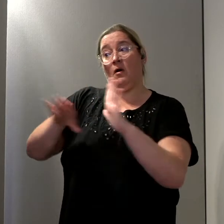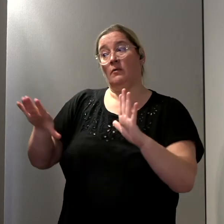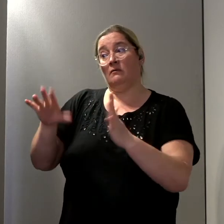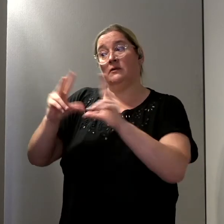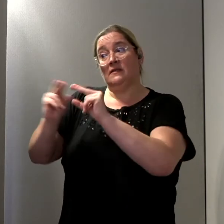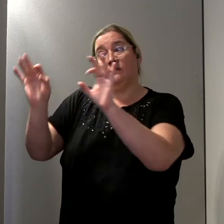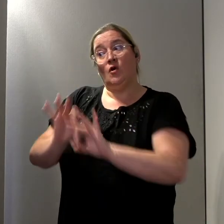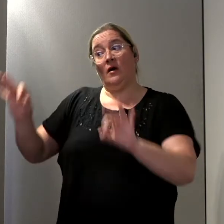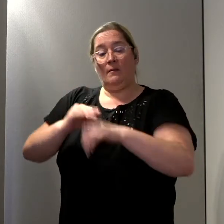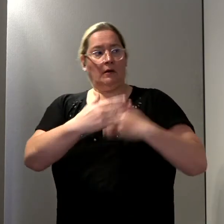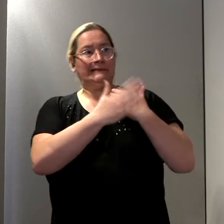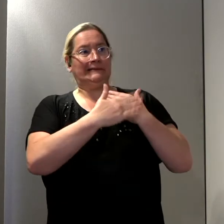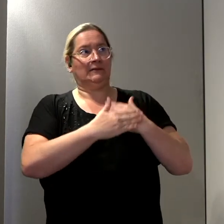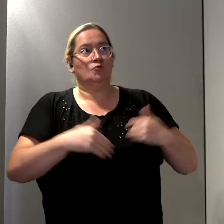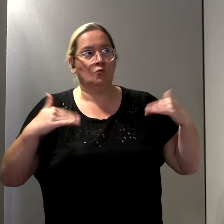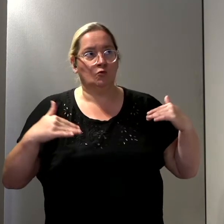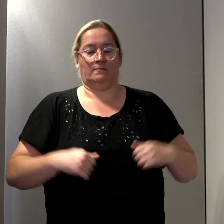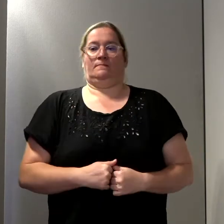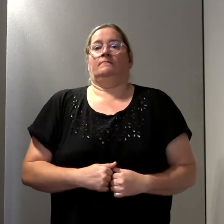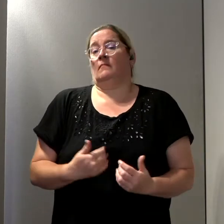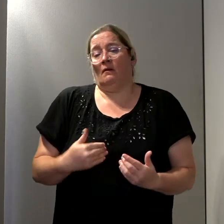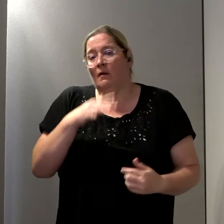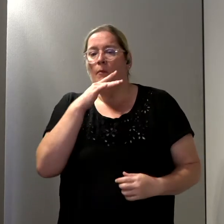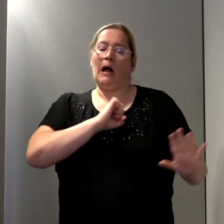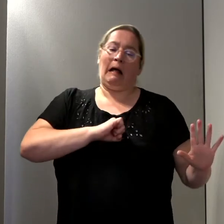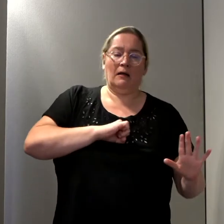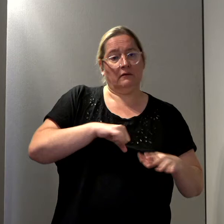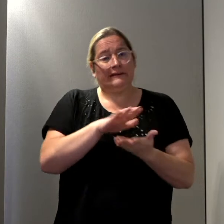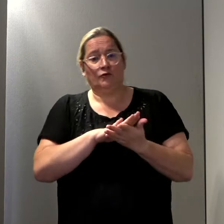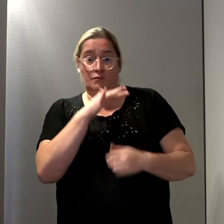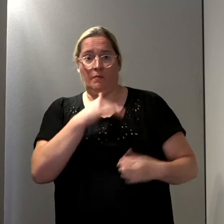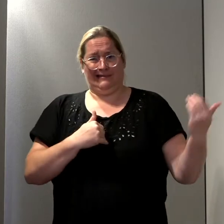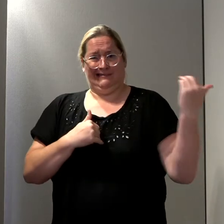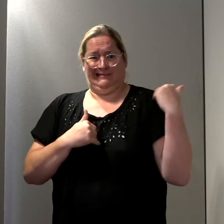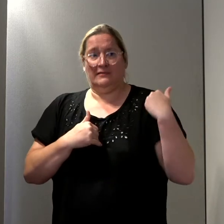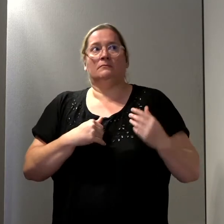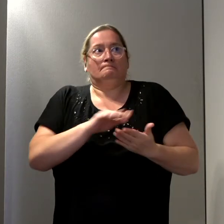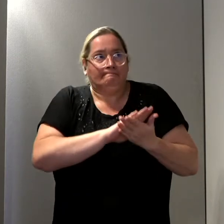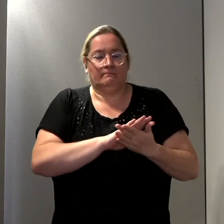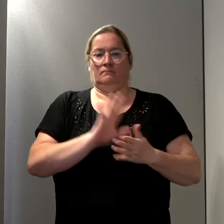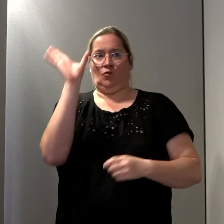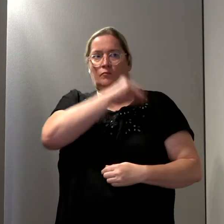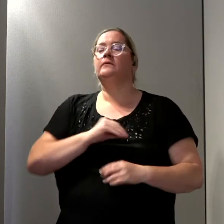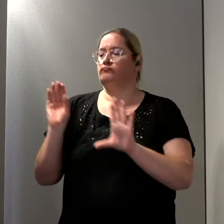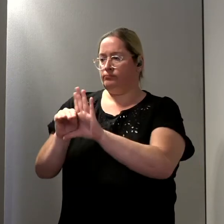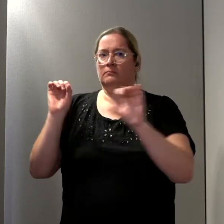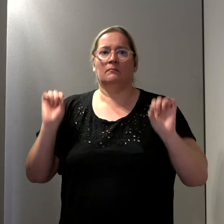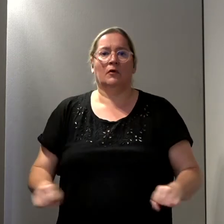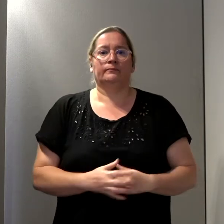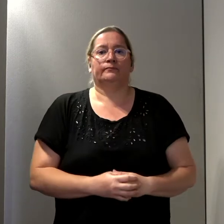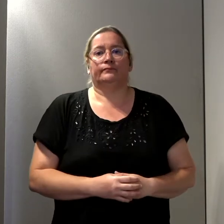description ». Donc voilà, il n'y a plus d'excuses. Il y a des petits outils qui permettent vraiment au quotidien d'ajouter des descriptions.